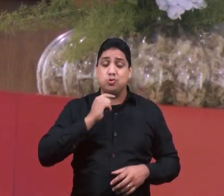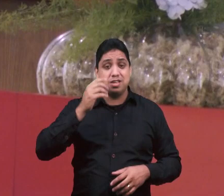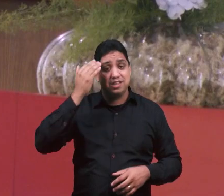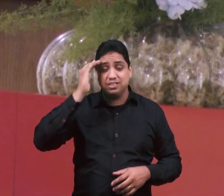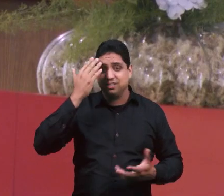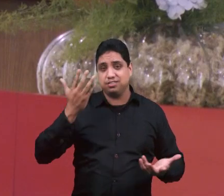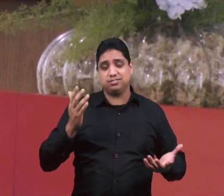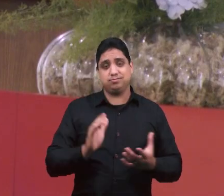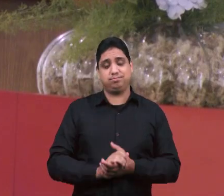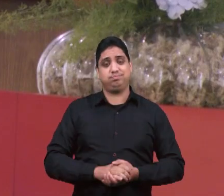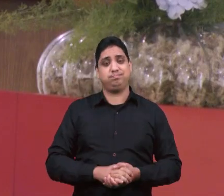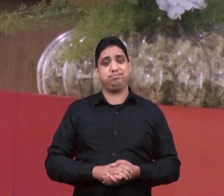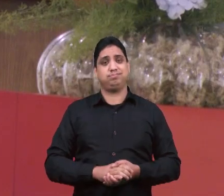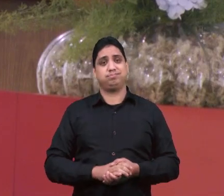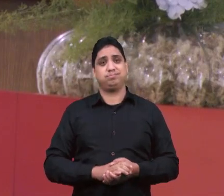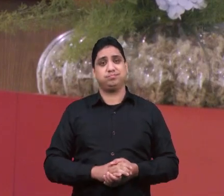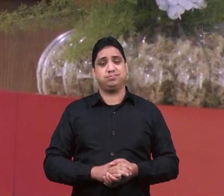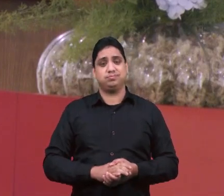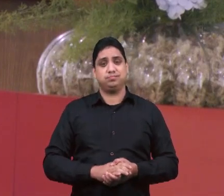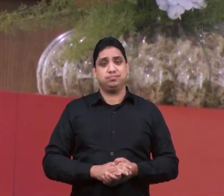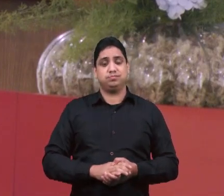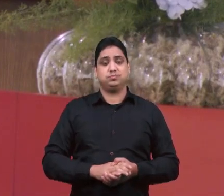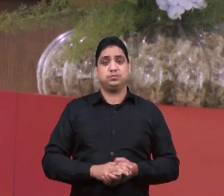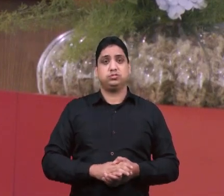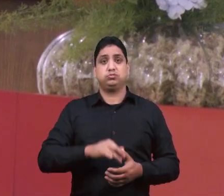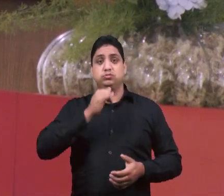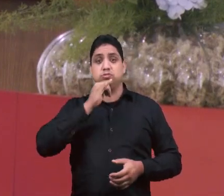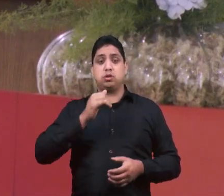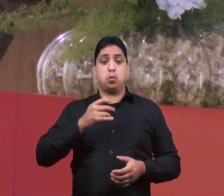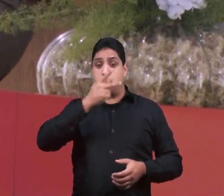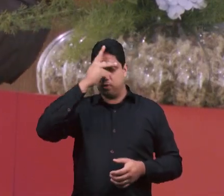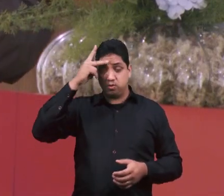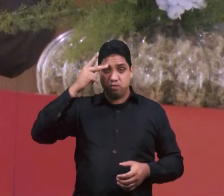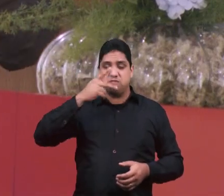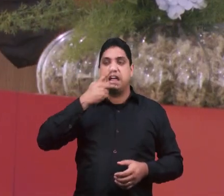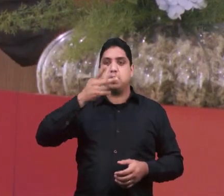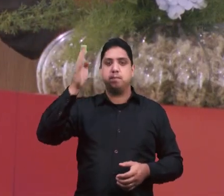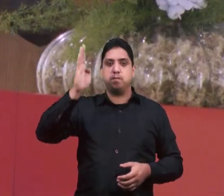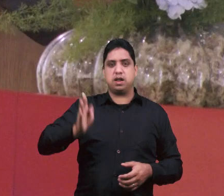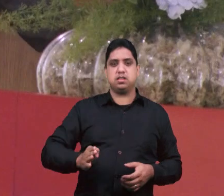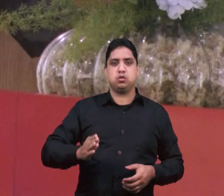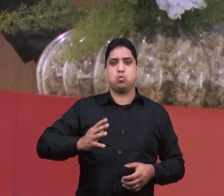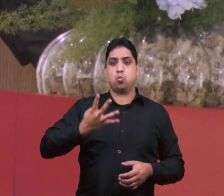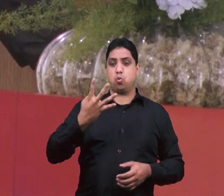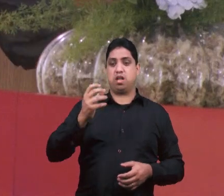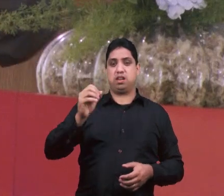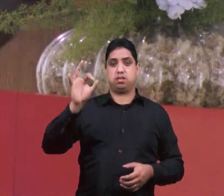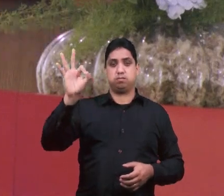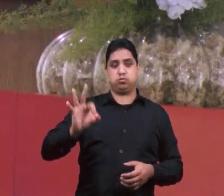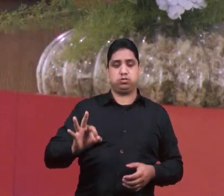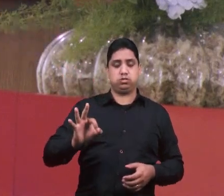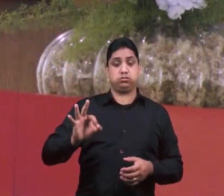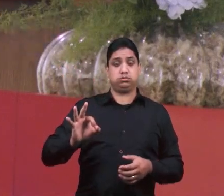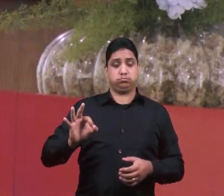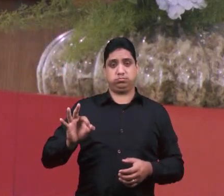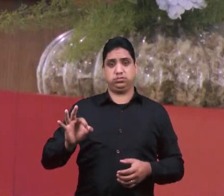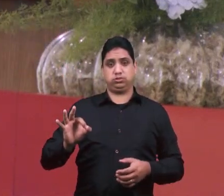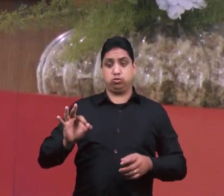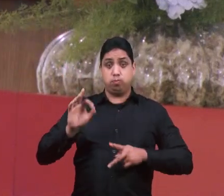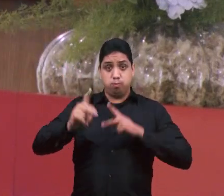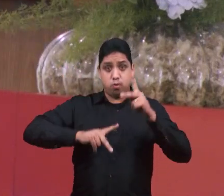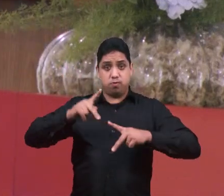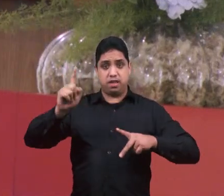Brésil a 40% de la population d'évangéliques. de